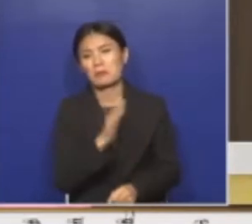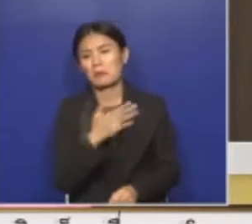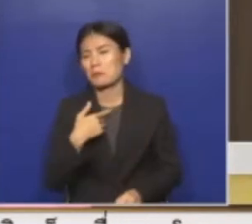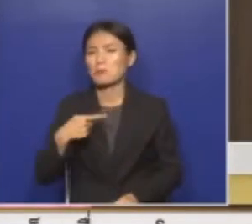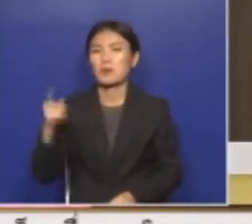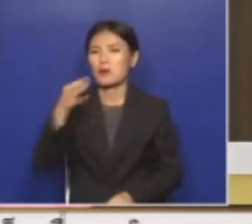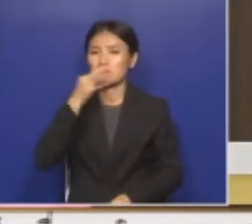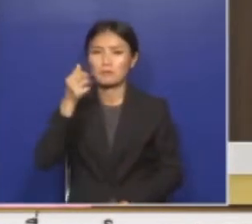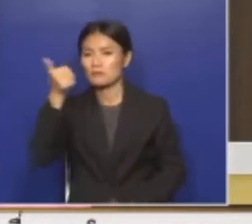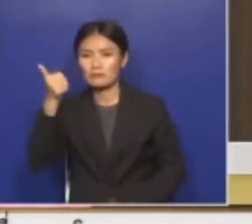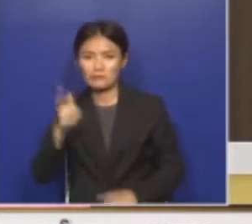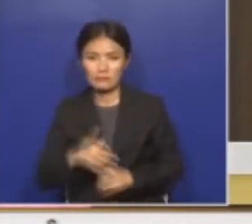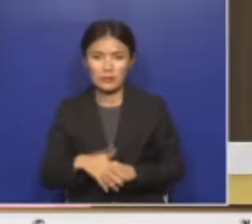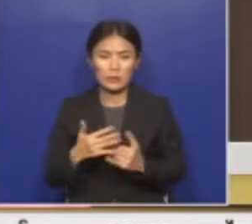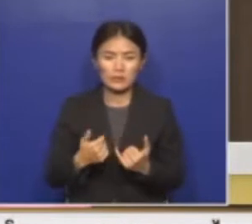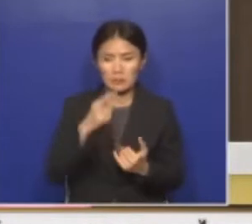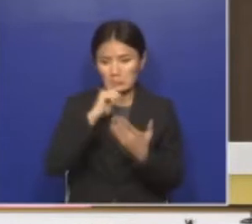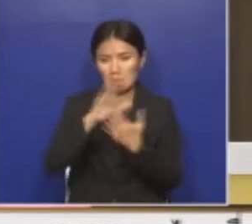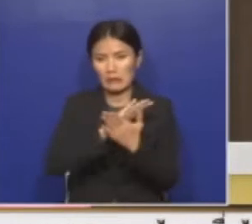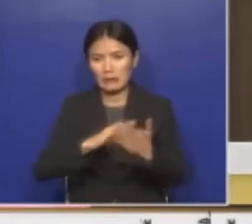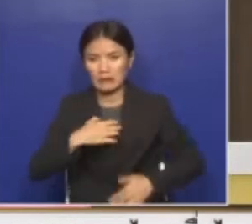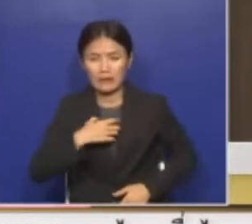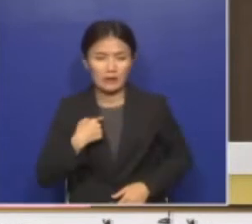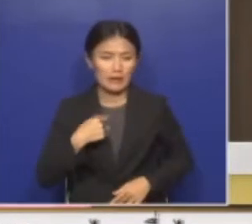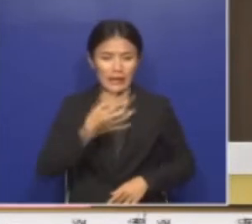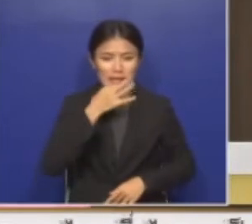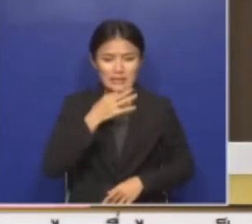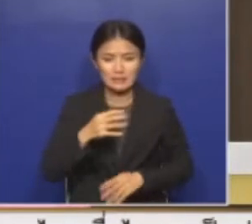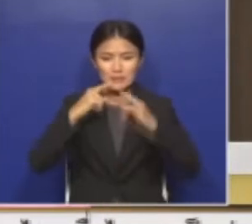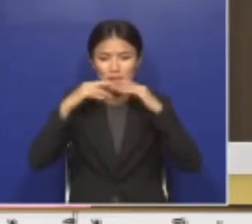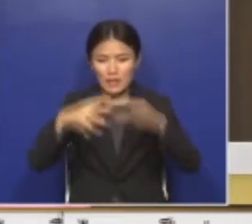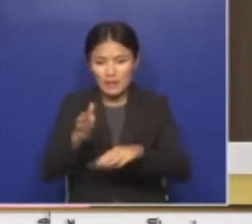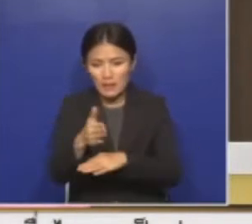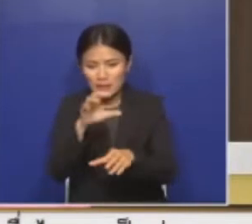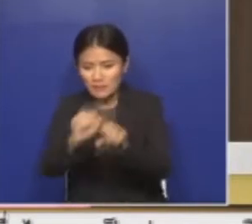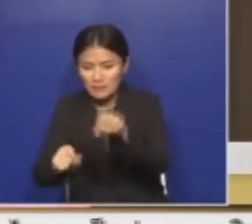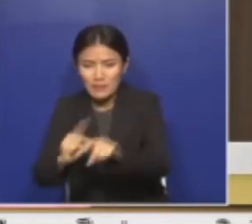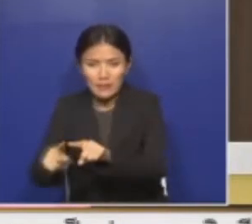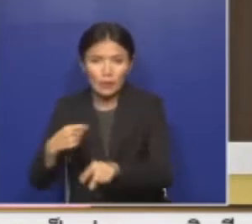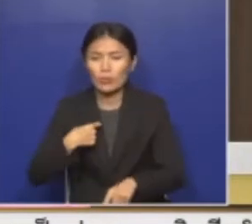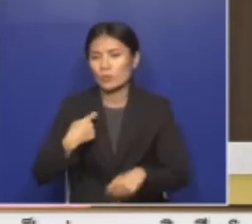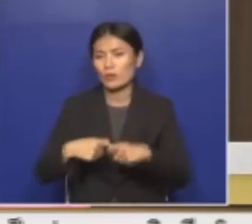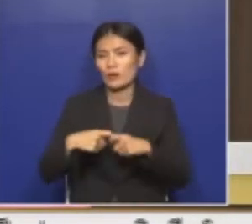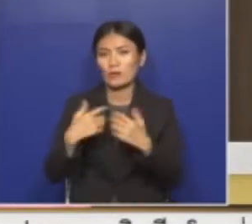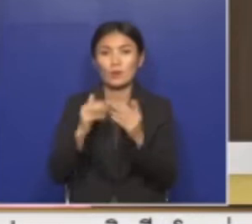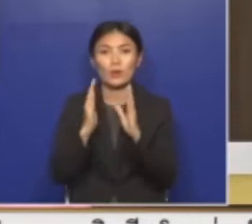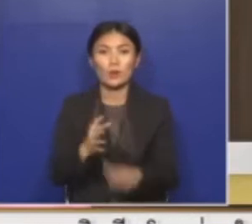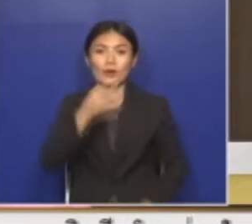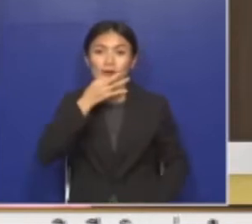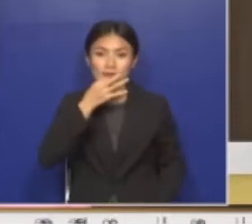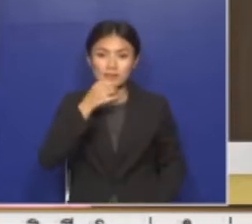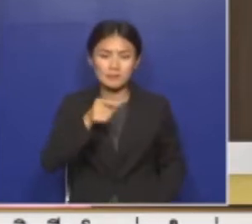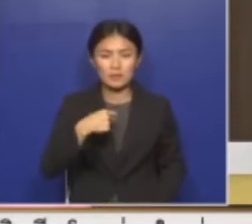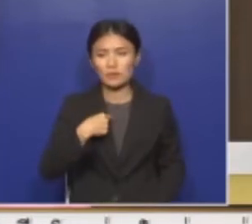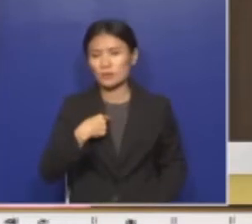นะครับความที่เราจะเป็นชาติทะเลนั้นก็ก็ห่างไกลไปนะครับคนที่หลายหมื่นคนนะครับที่ในอาชีพ